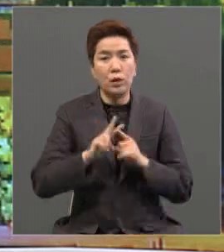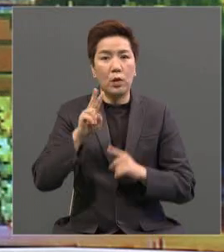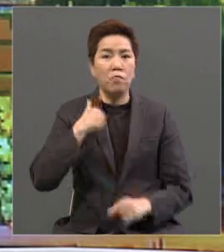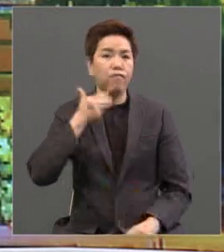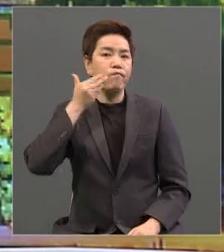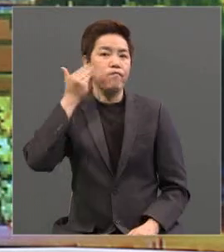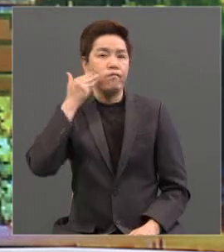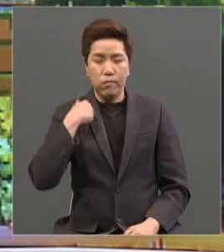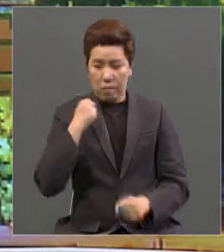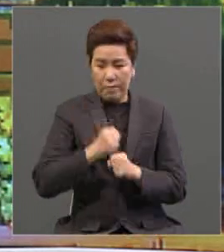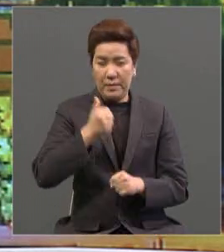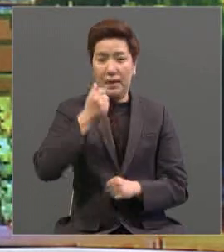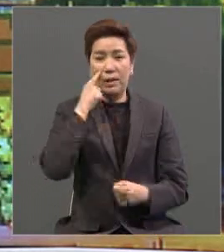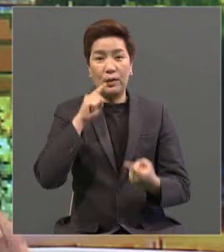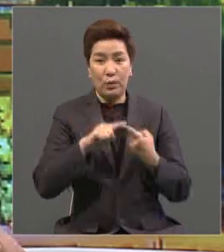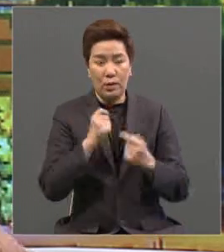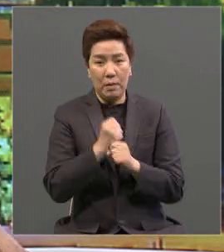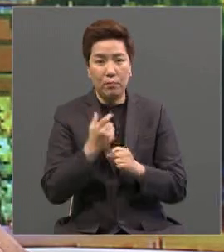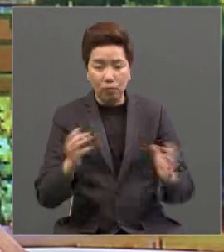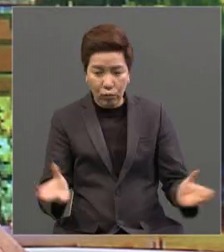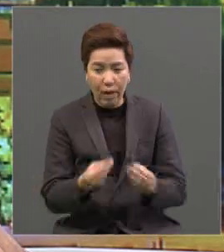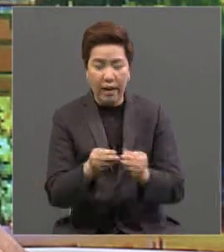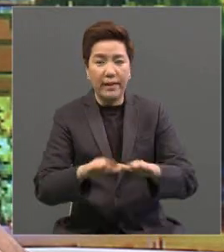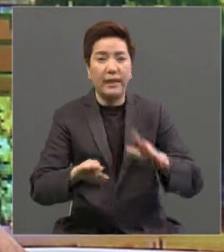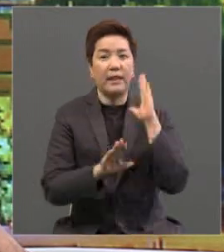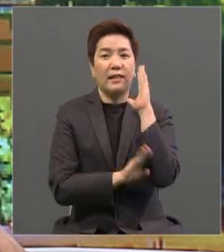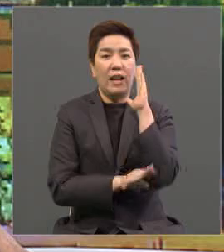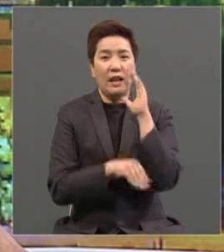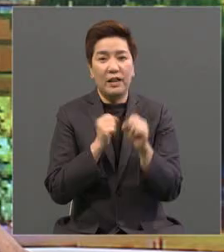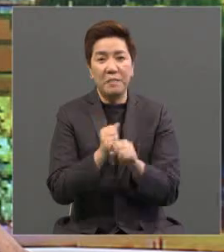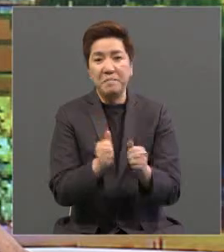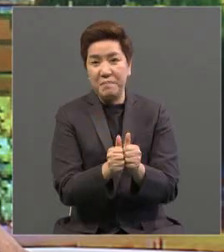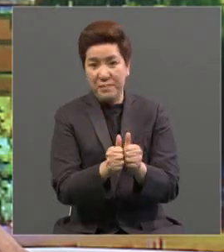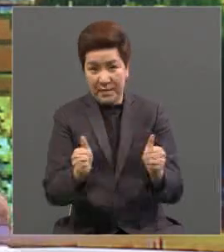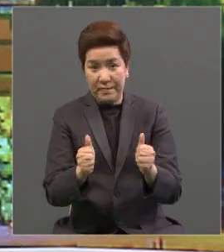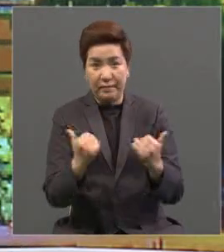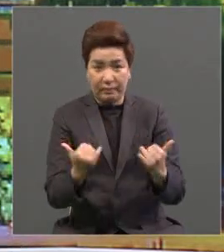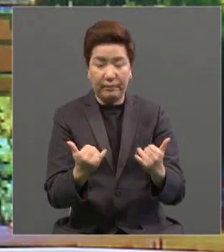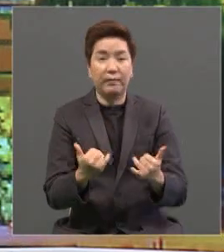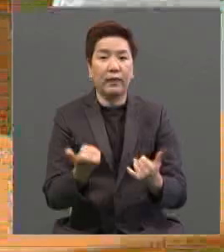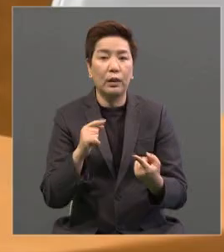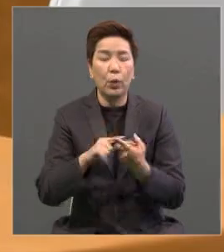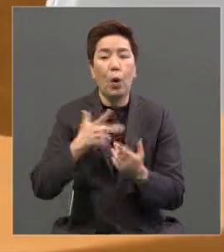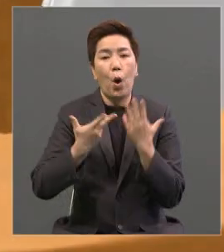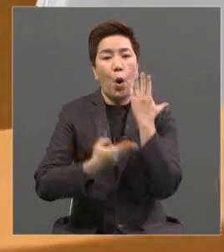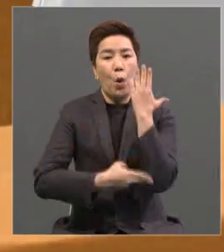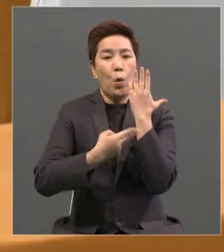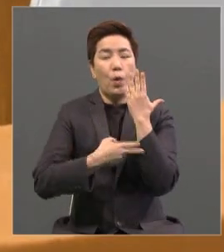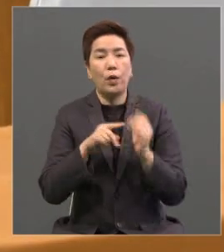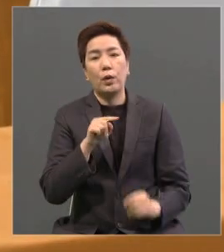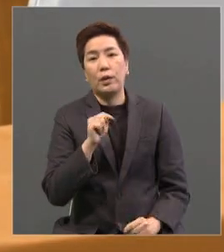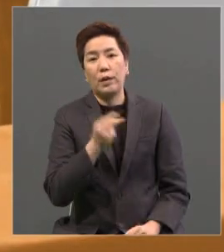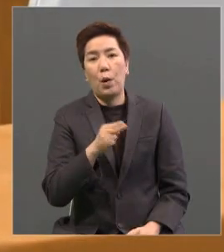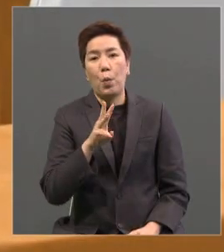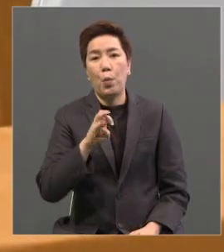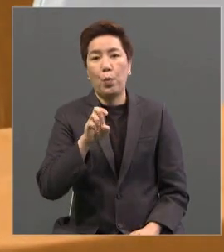อวดวงเล็บทำดีนะครับเพื่อที่จะพร้อมสนับสนุนเยาวชนภาคใต้ให้ทำกิจกรรมดีๆครับโดยที่โรงแรมทวินโลตัสนะ